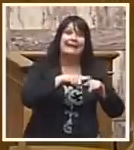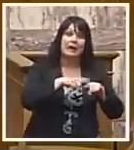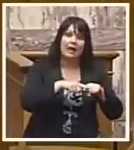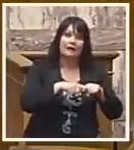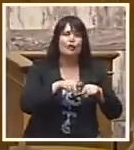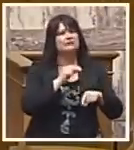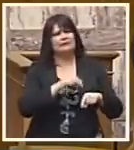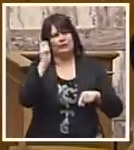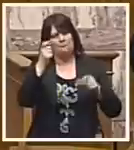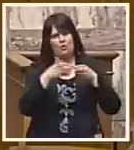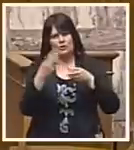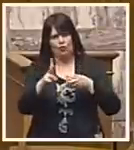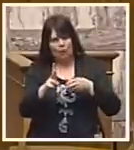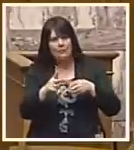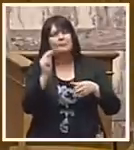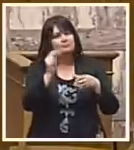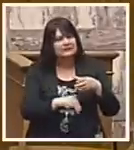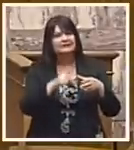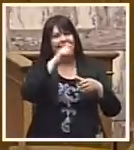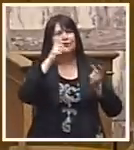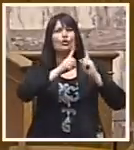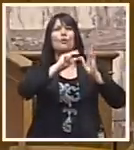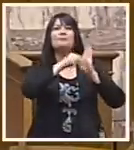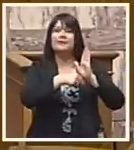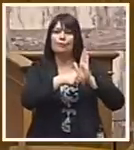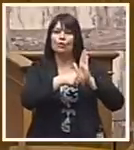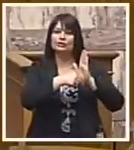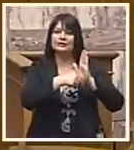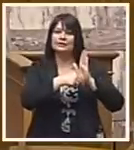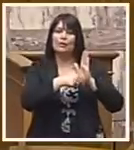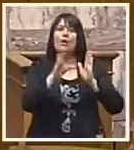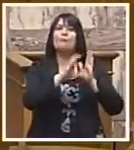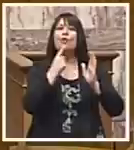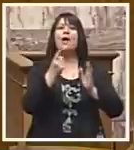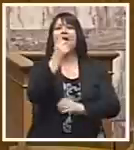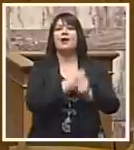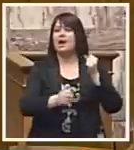συνείδησης το πραγματικά δύσκολο μνημόνιο με τους εταίρους μας πρωινός έτους.